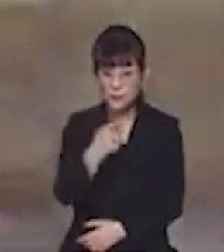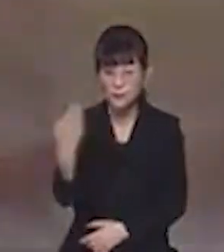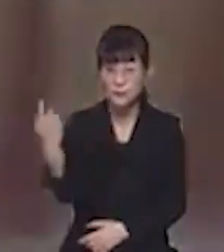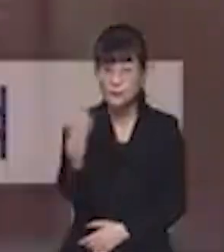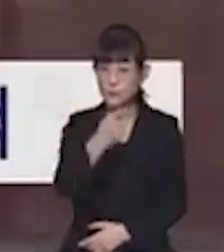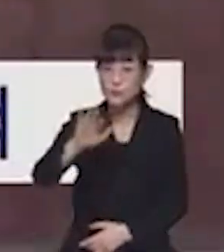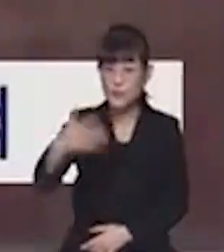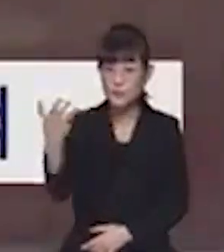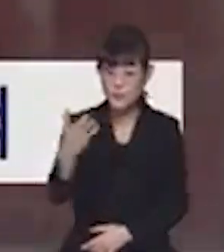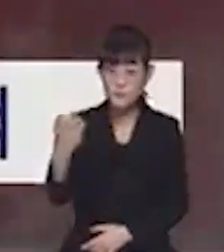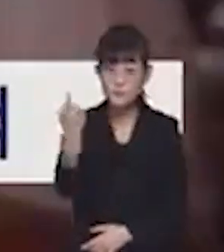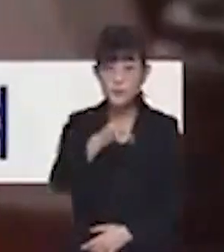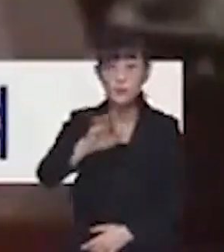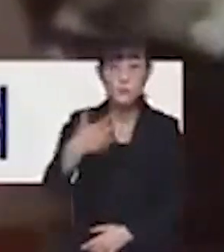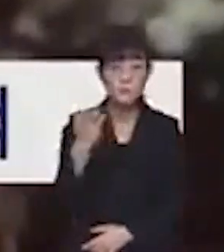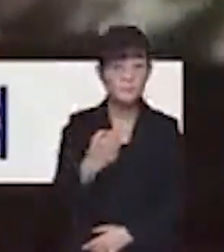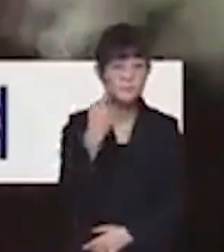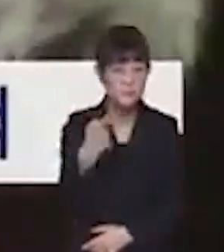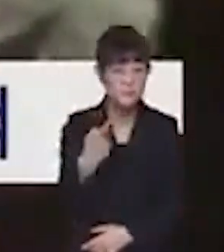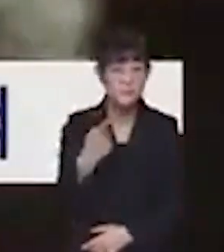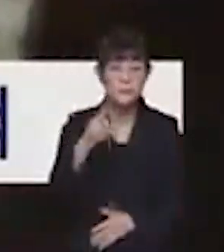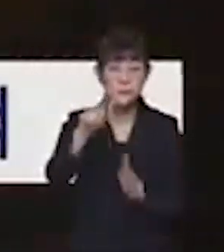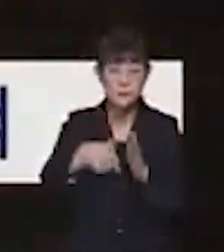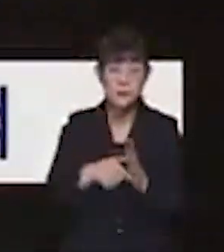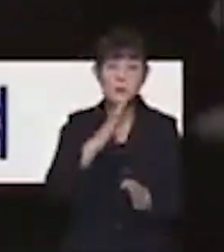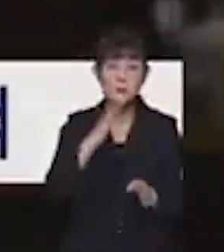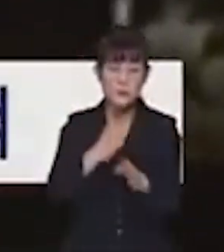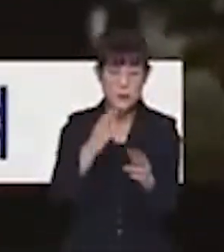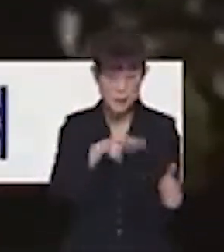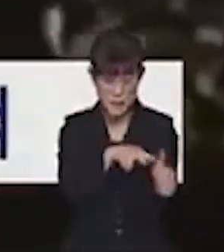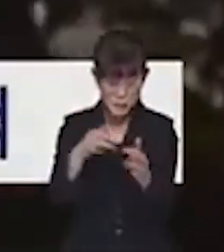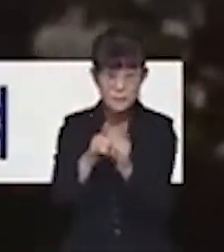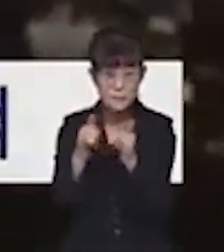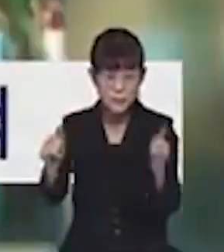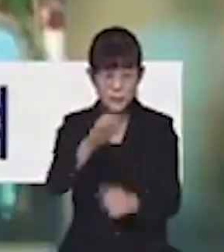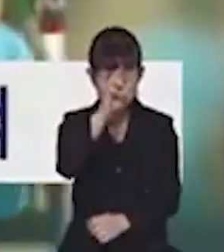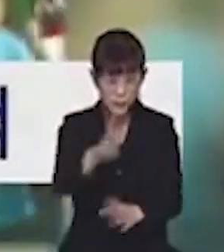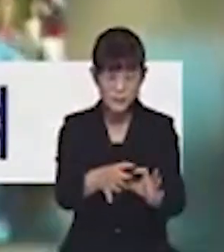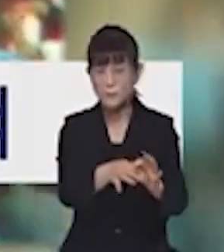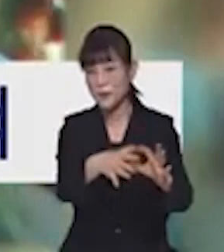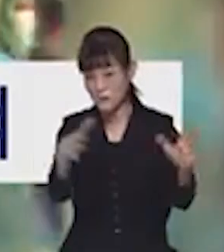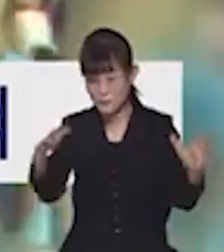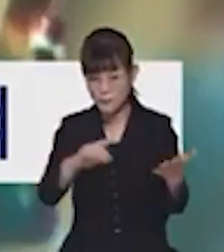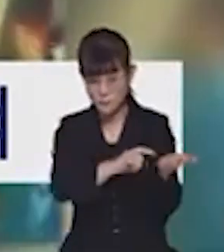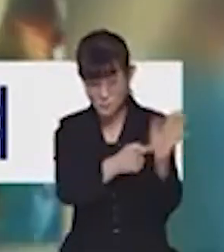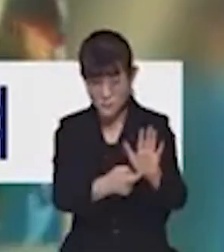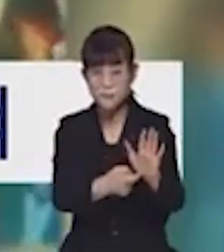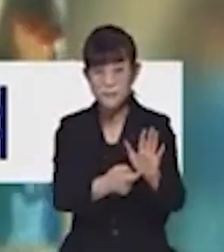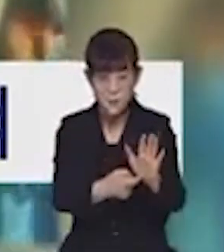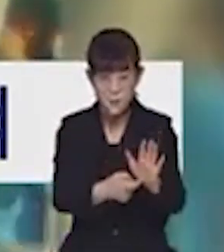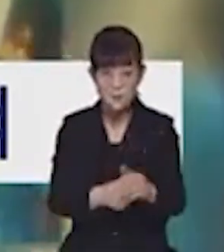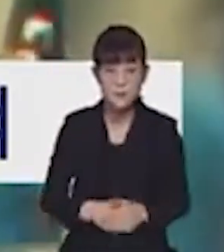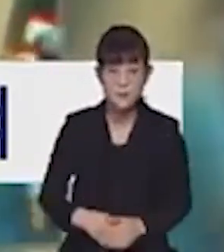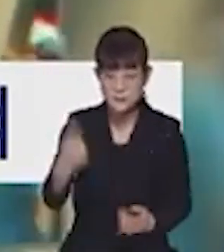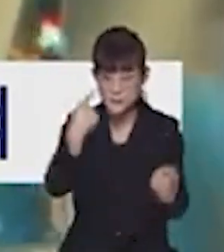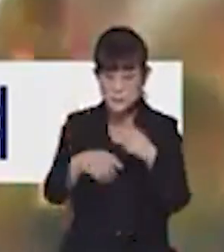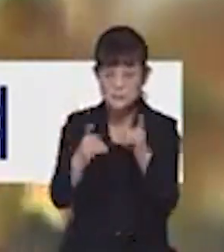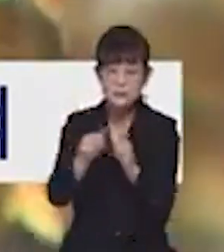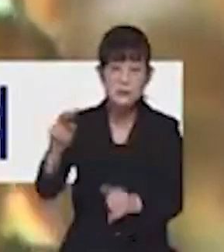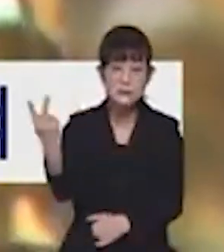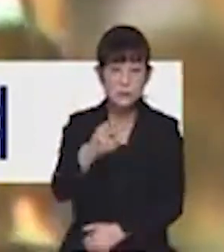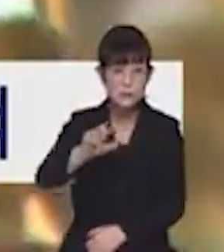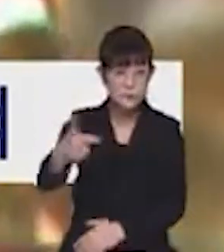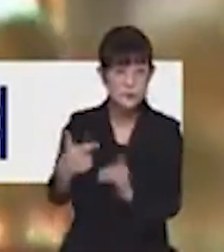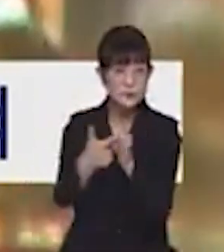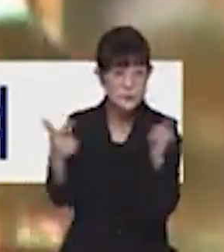1980년과 1981년 당시 검거된 북한 간첩들이 광주와 무관하다는 사실을 규명했고 상의자 2,600여 명의